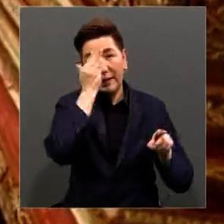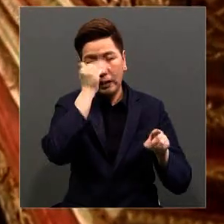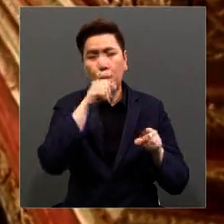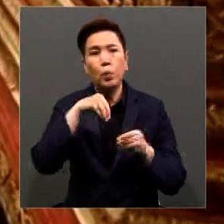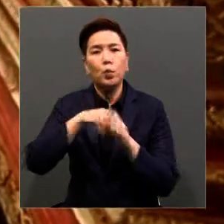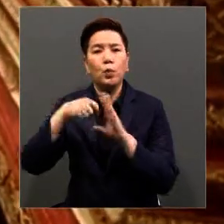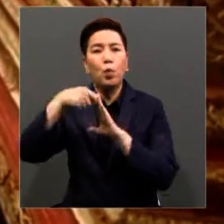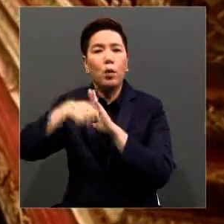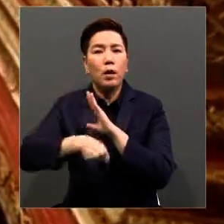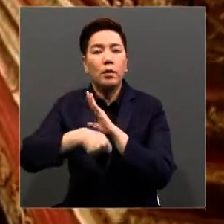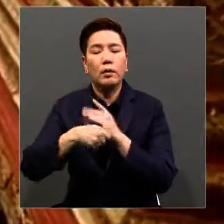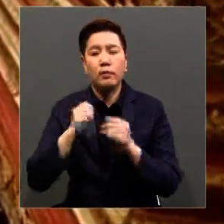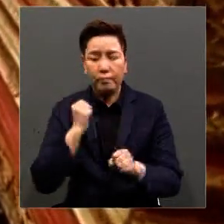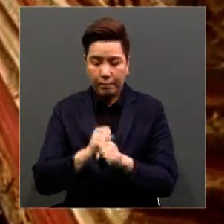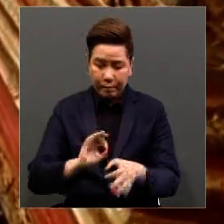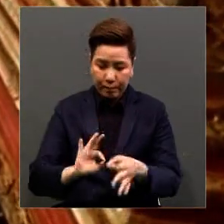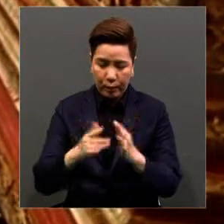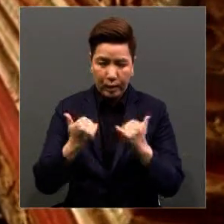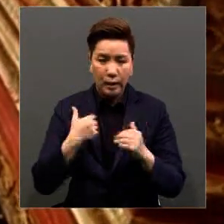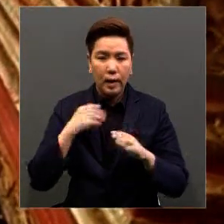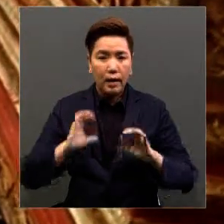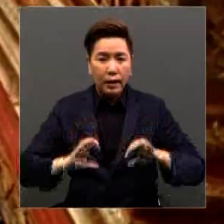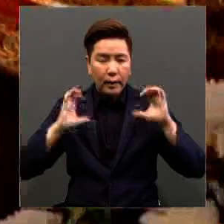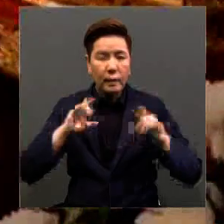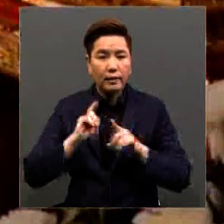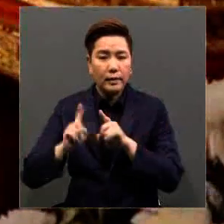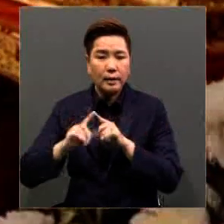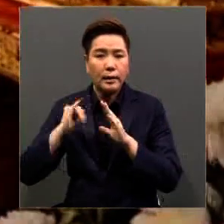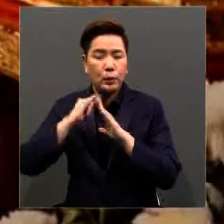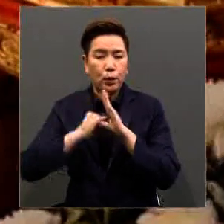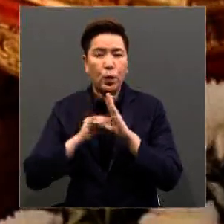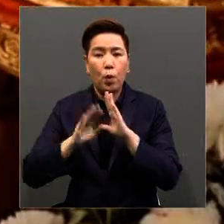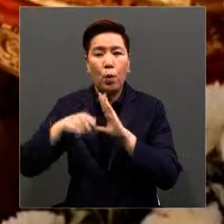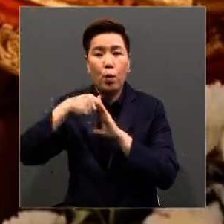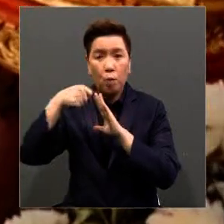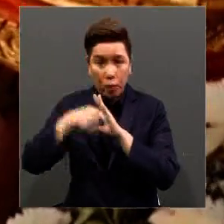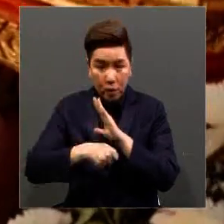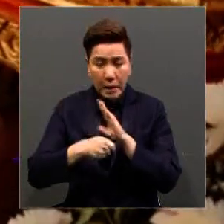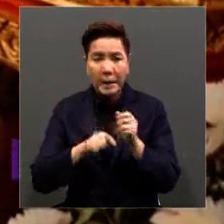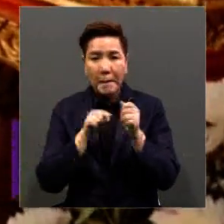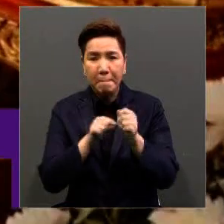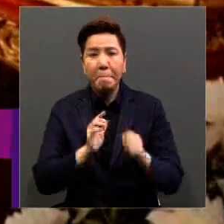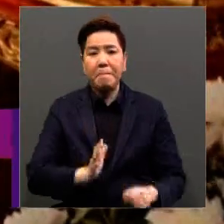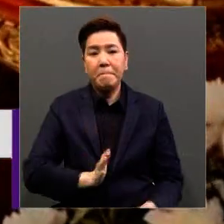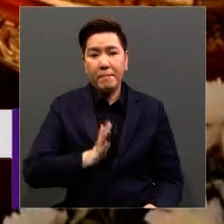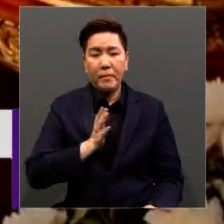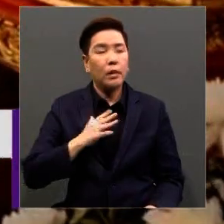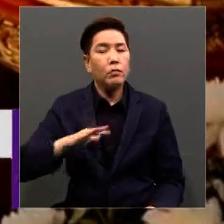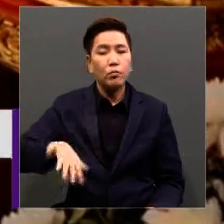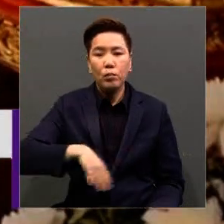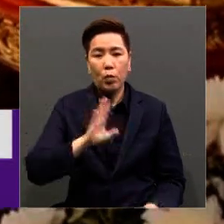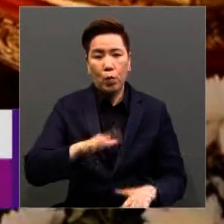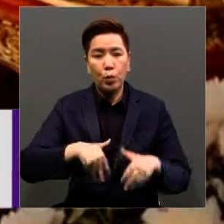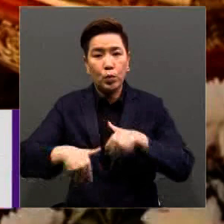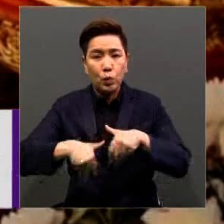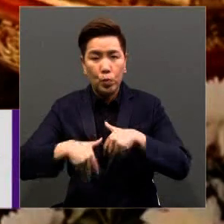ชีวิตที่ประเทศอิสราเอลโดยมีตัวแทนจากส่วนราชการภายในจังหวัดนครราชสีมาและอำเภอเฉลิมพระเกียรติตลอดจนผู้